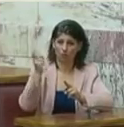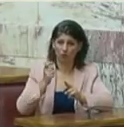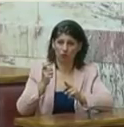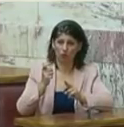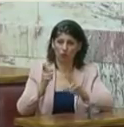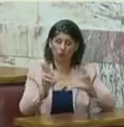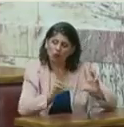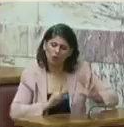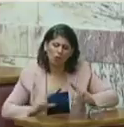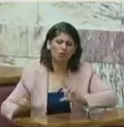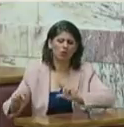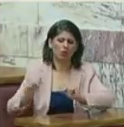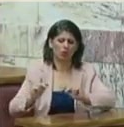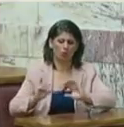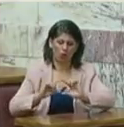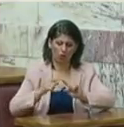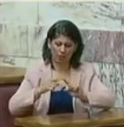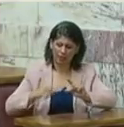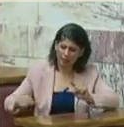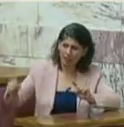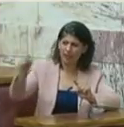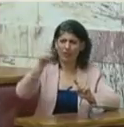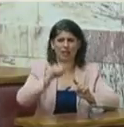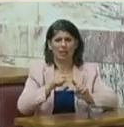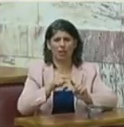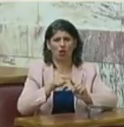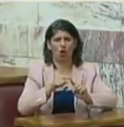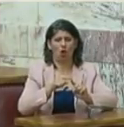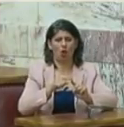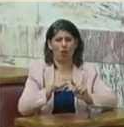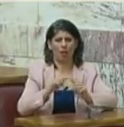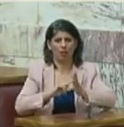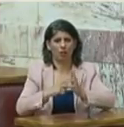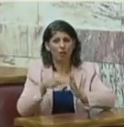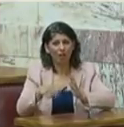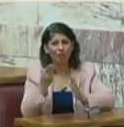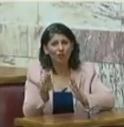της οικονομίας. Γιατί μόνο έτσι θα ενισχυθεί η ιδιωτική κατανάλωση,